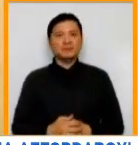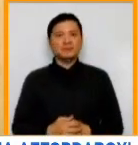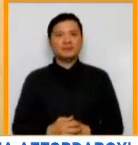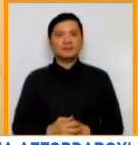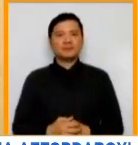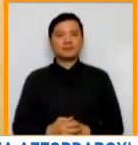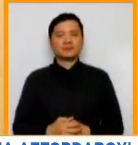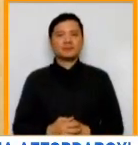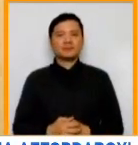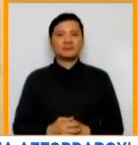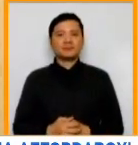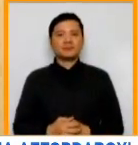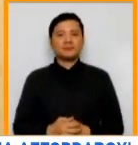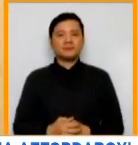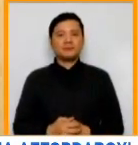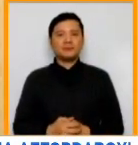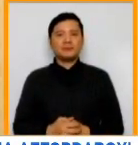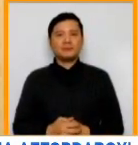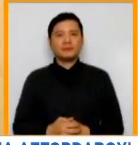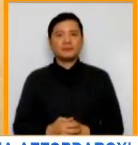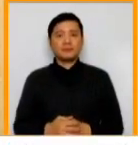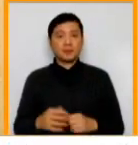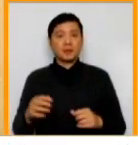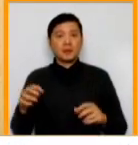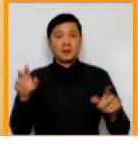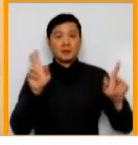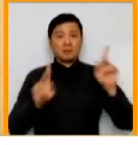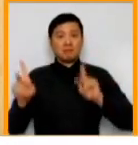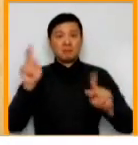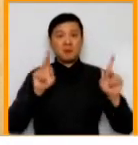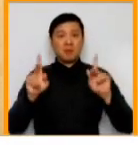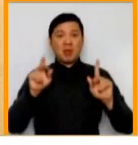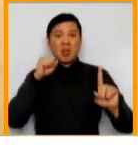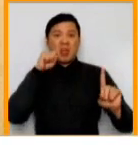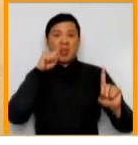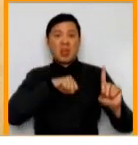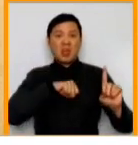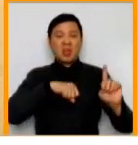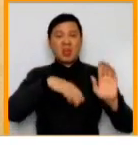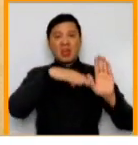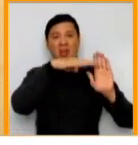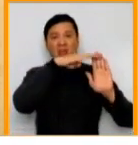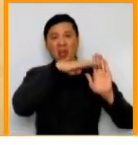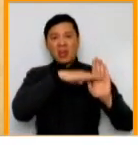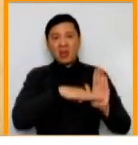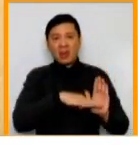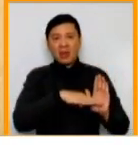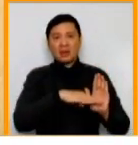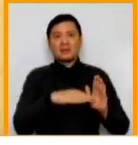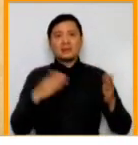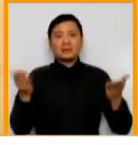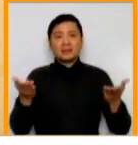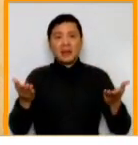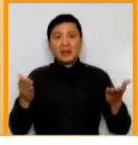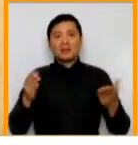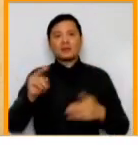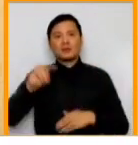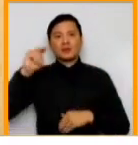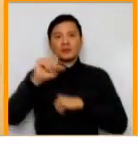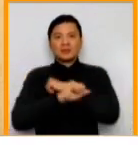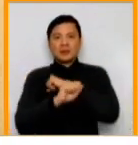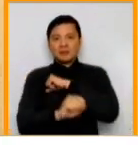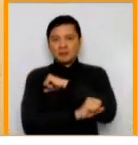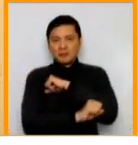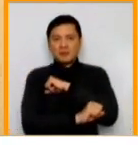Iniimbestigahan ang umano'y hindi awtorisadong paglalabas ng mga bakuna mula po sa isang vaccination site sa Catarman, Northern Samar noong pong nakaraang